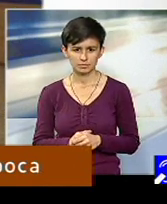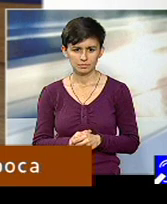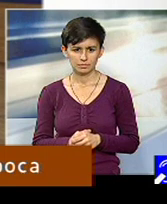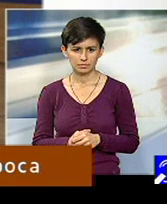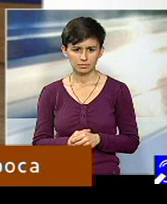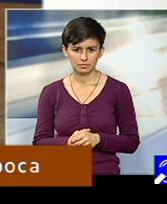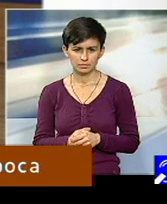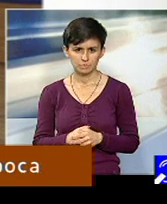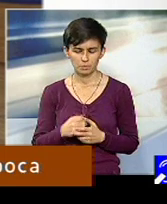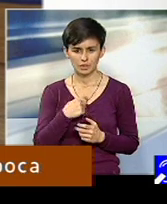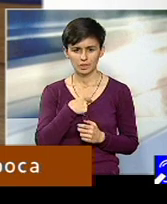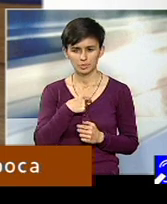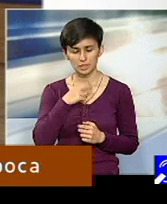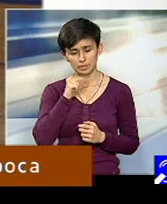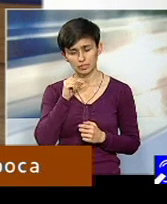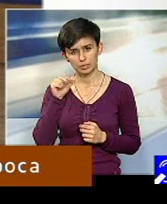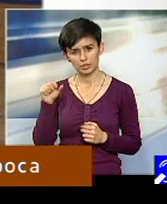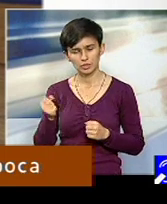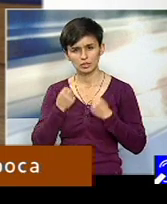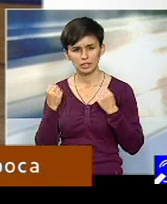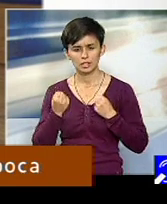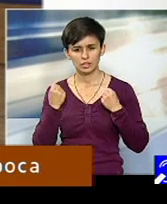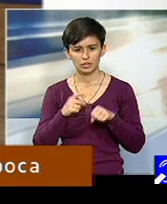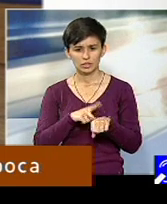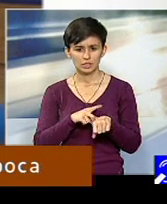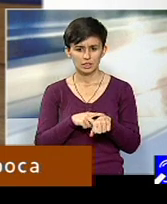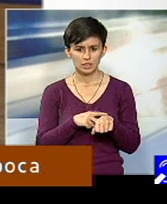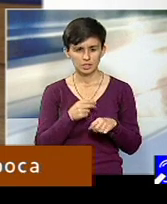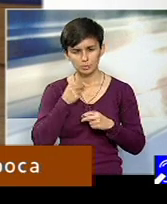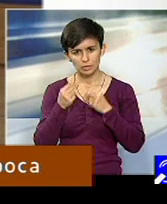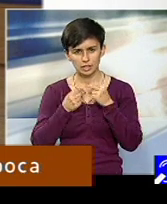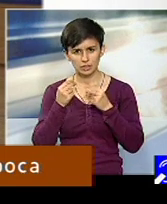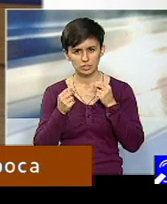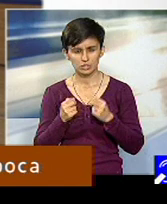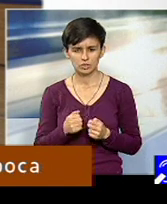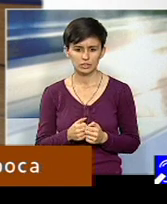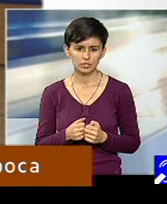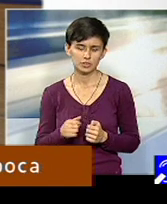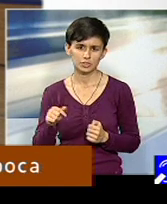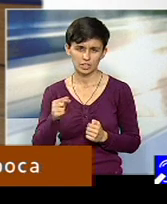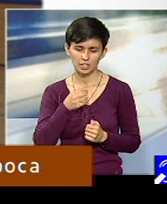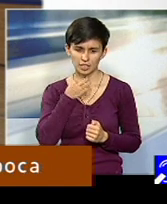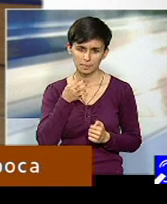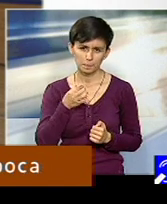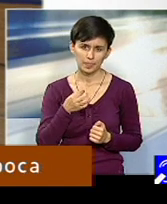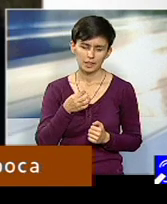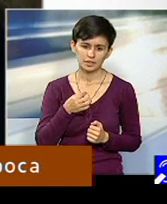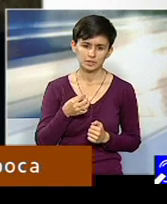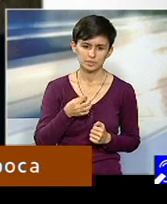cu antrenorul în timpul jocului, când mingea nu este în joc, și atunci antrenorul ne spune, el văzând...